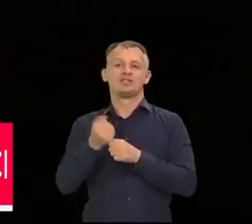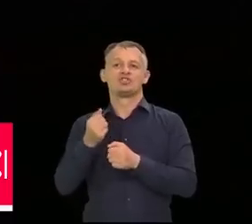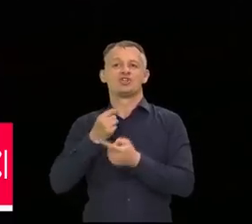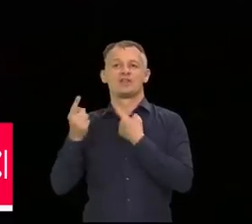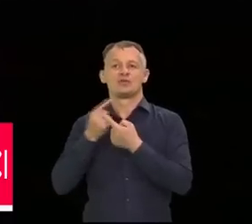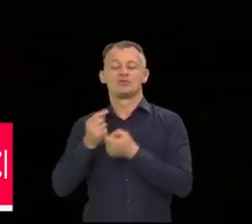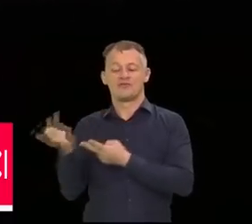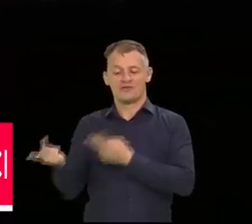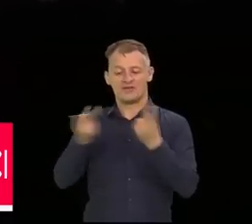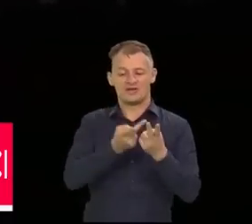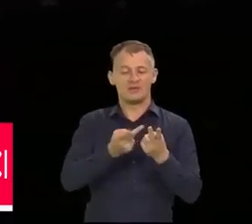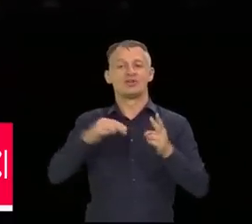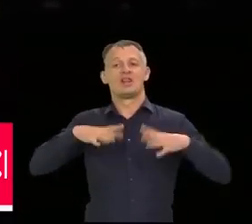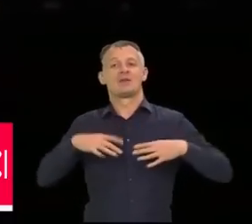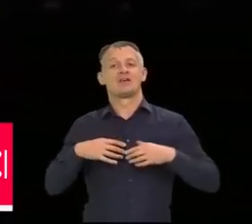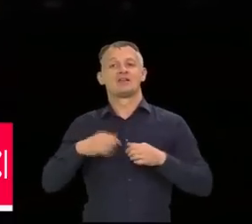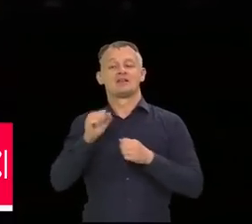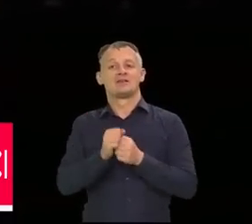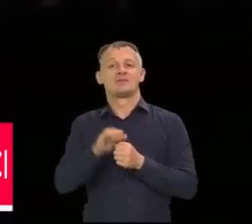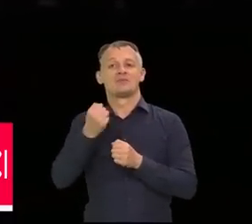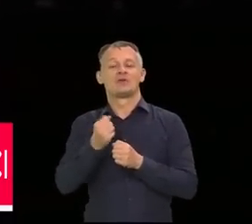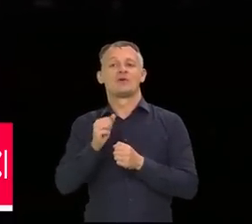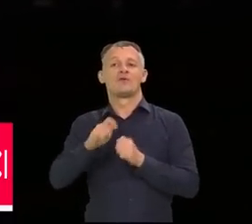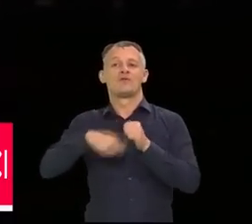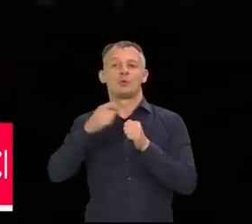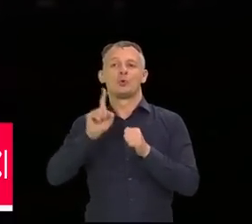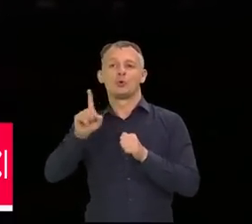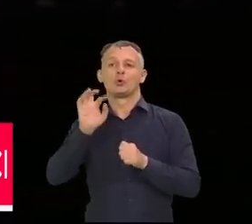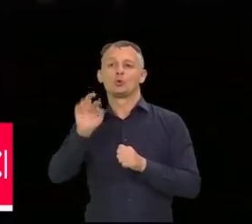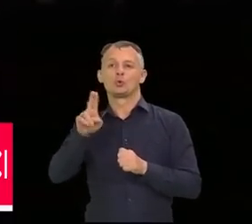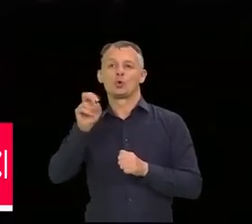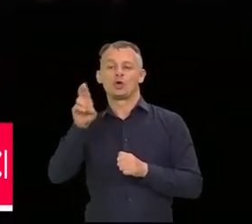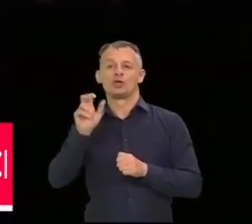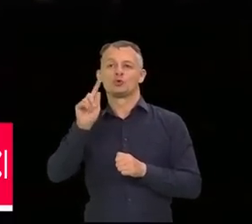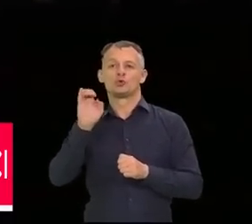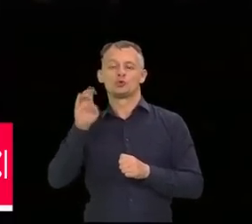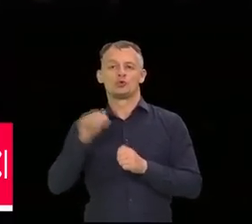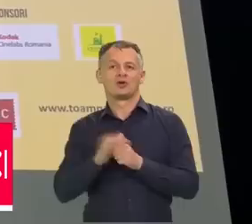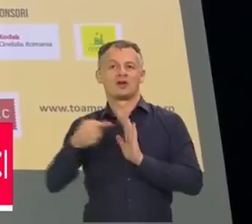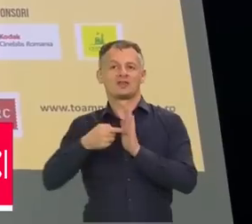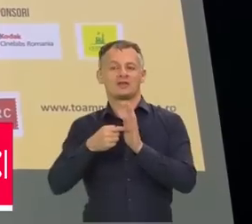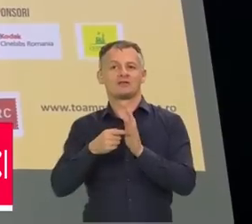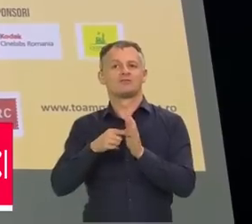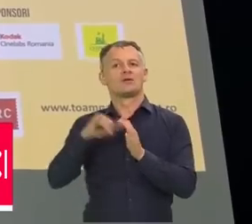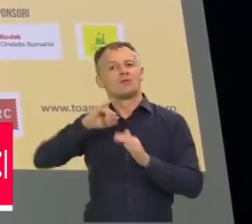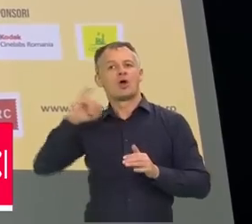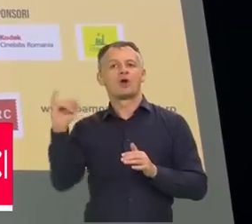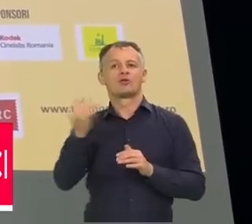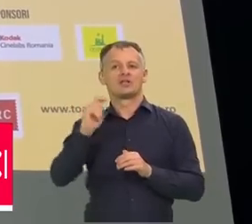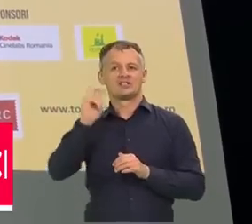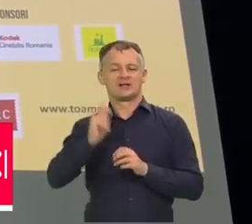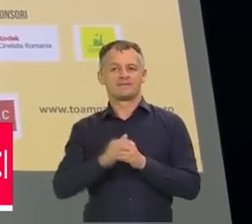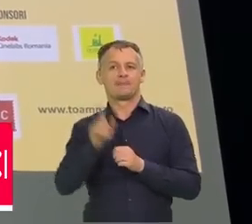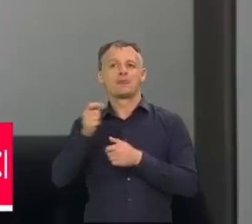și Libertate, filmul lui Tudor Giurgiu, lansat într-o caravană prin țară. Festivalul bucovinean își propune